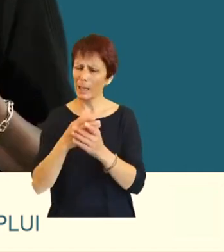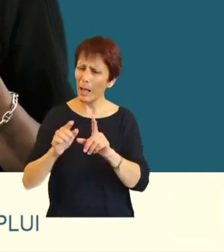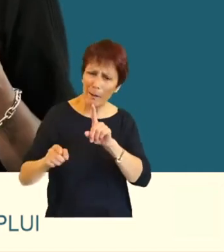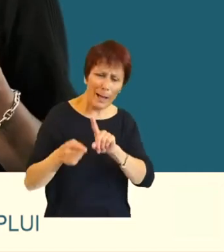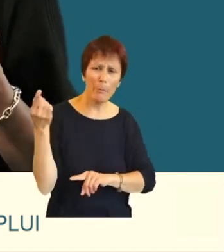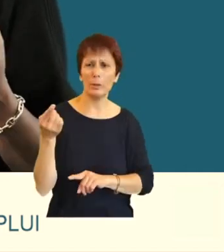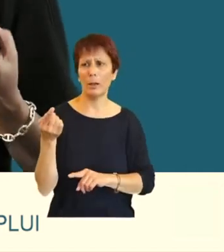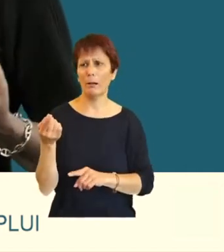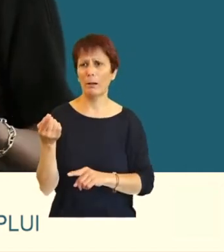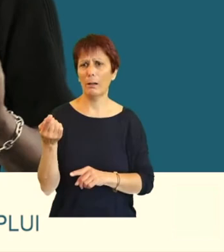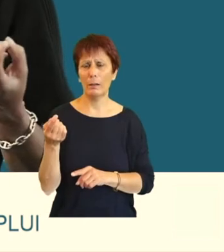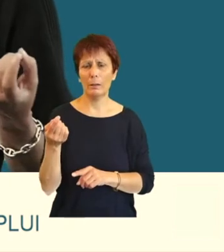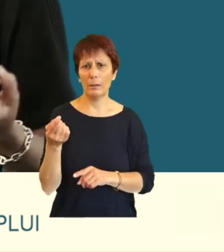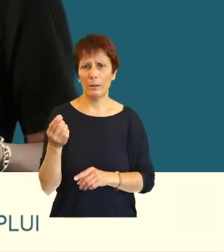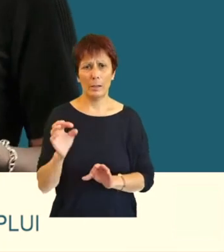et qu'il